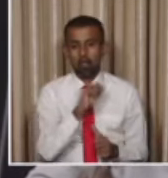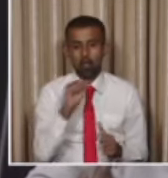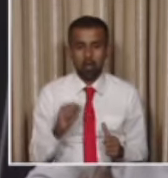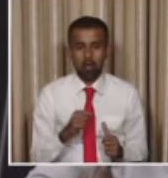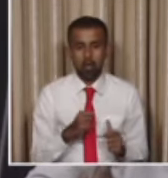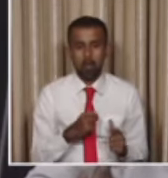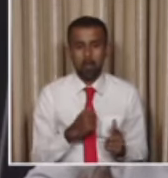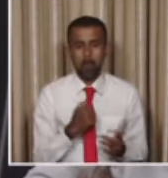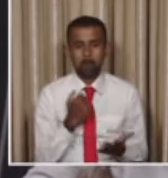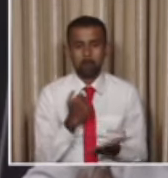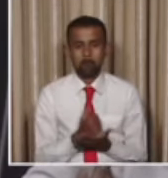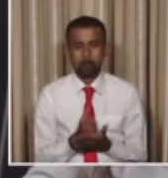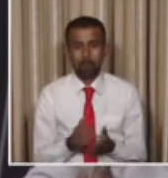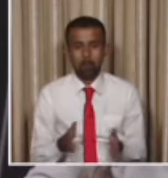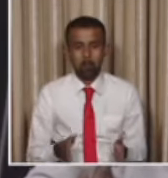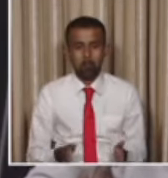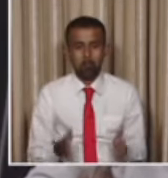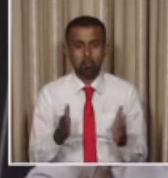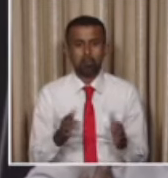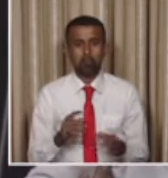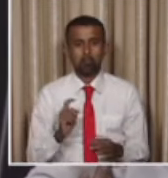සමග මේ පාරවල් වල තියෙන ප්‍රශ්න.